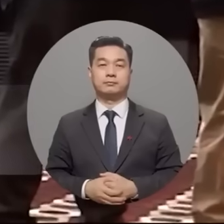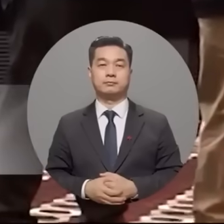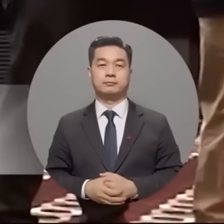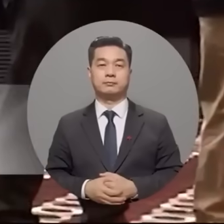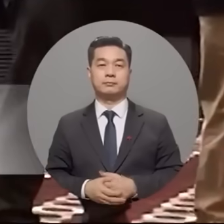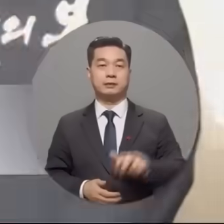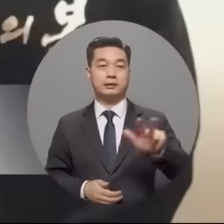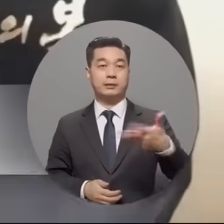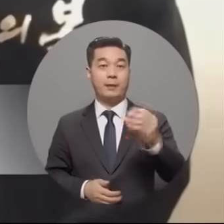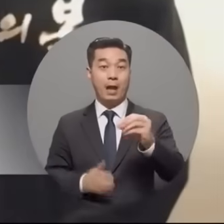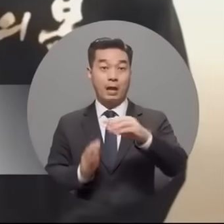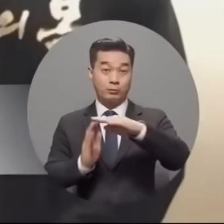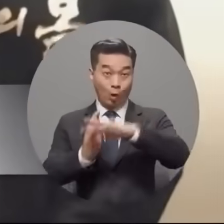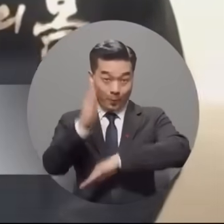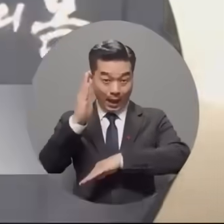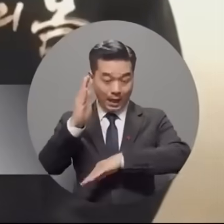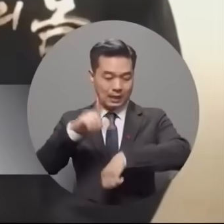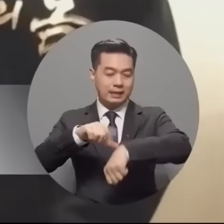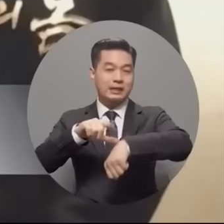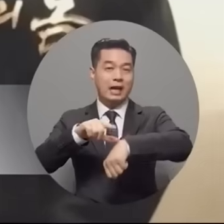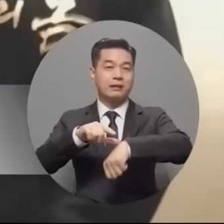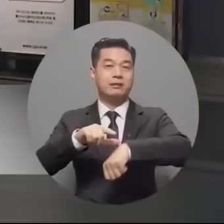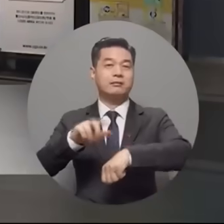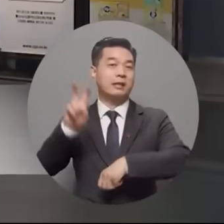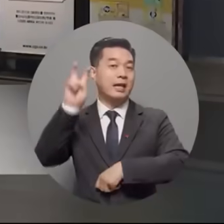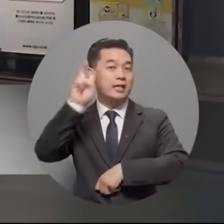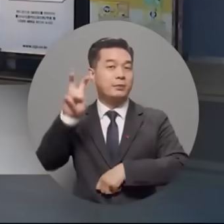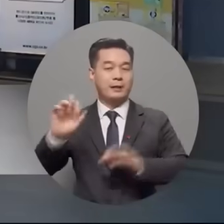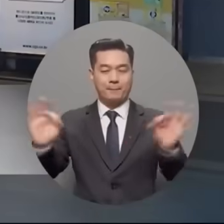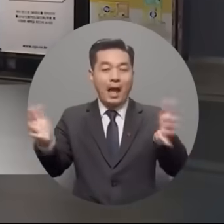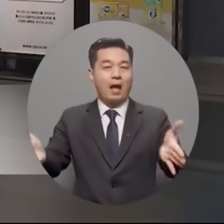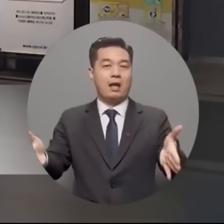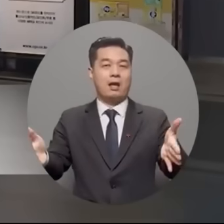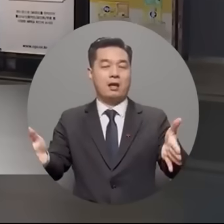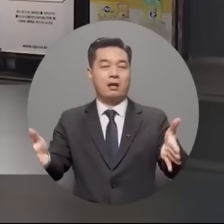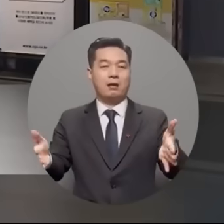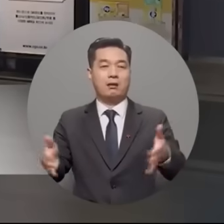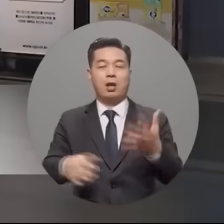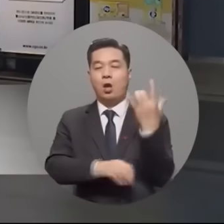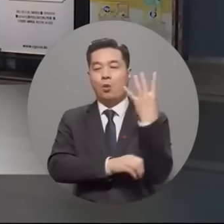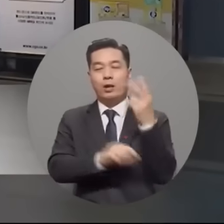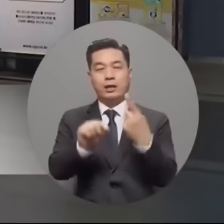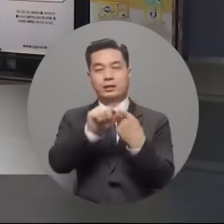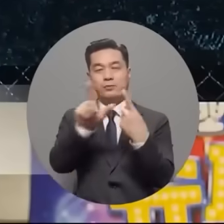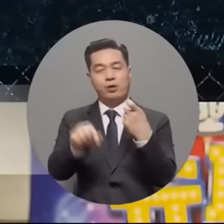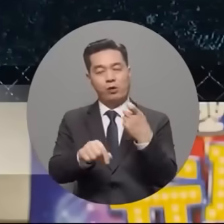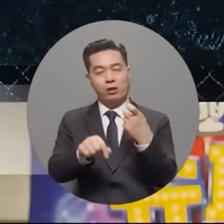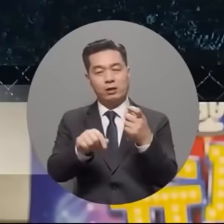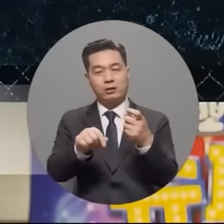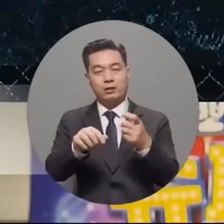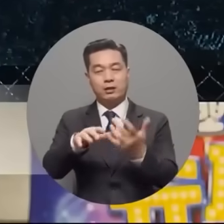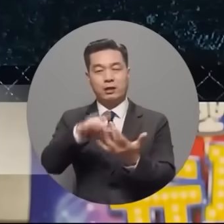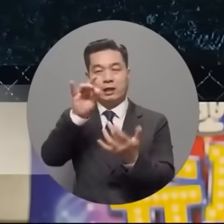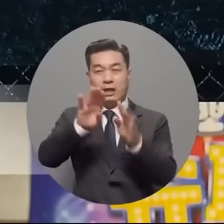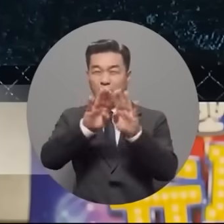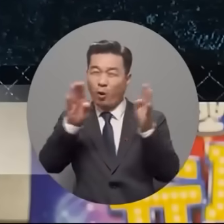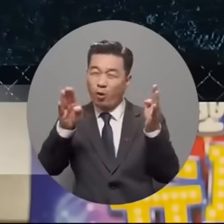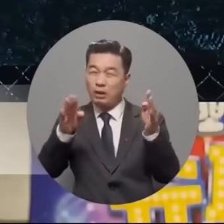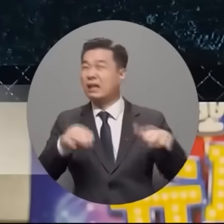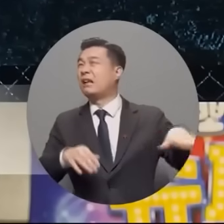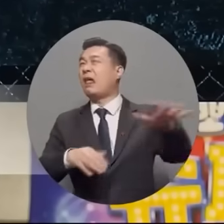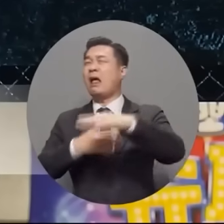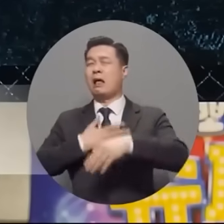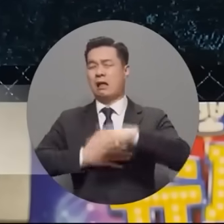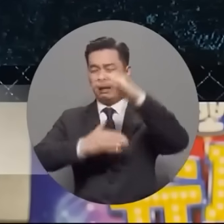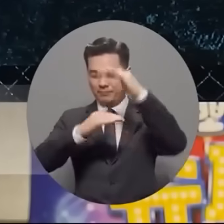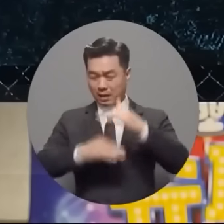700만 명 돌파에 걸린 시간은 단 20일. 당초 비수기로 꼽히는 11월 개봉에 모두가 아는 결말이란 점은